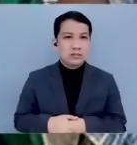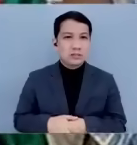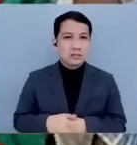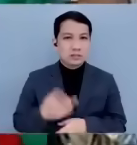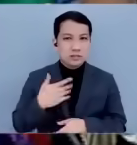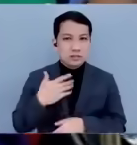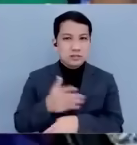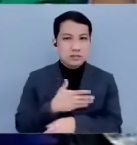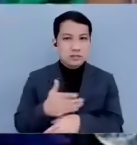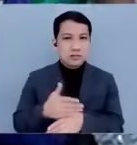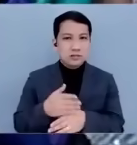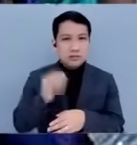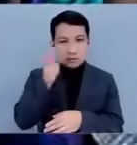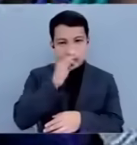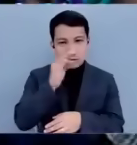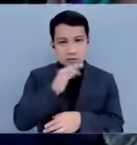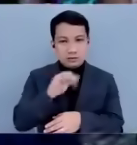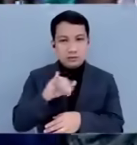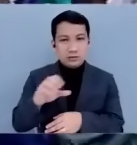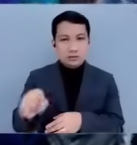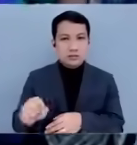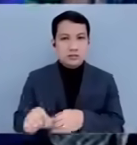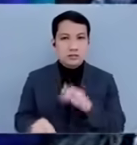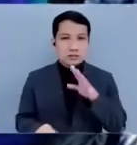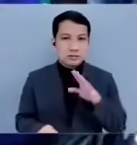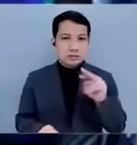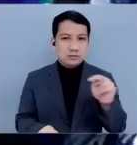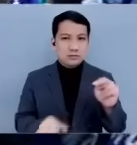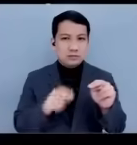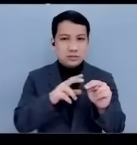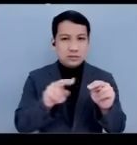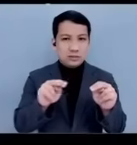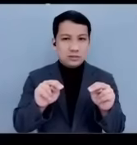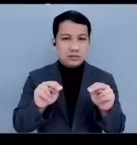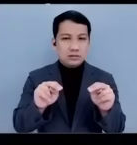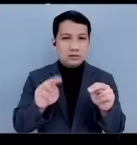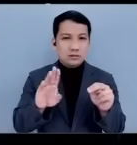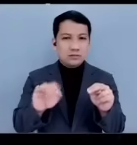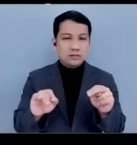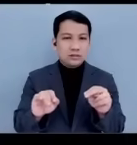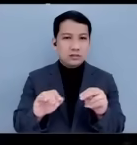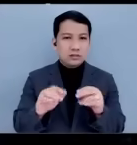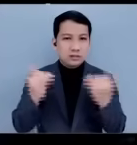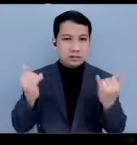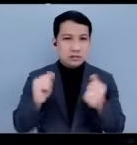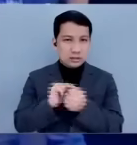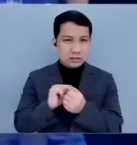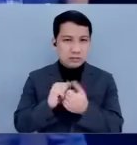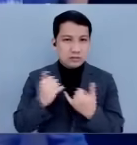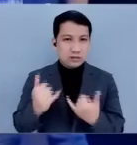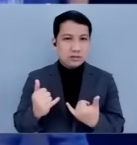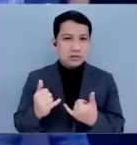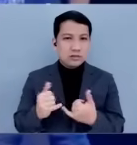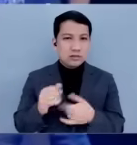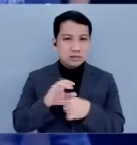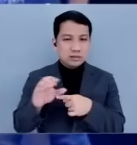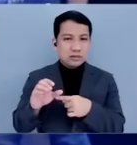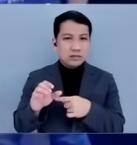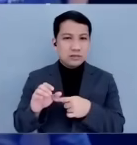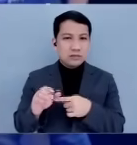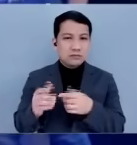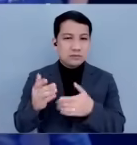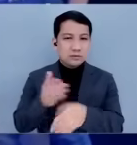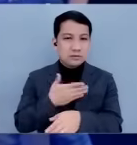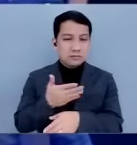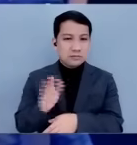ng Pinoy indie folk pop band na Ben & Ben na present din sa press launch. Ang cast nagpasampol pa ng